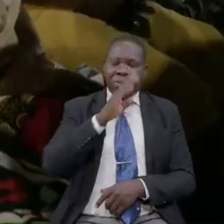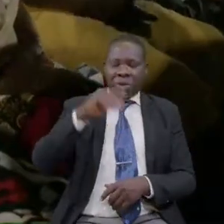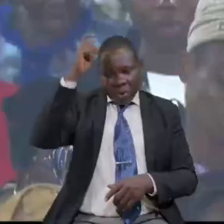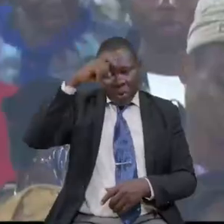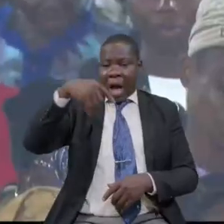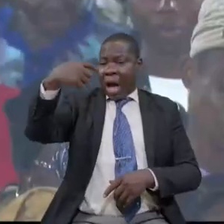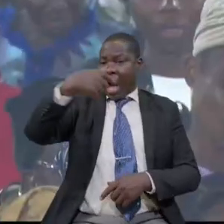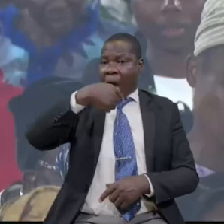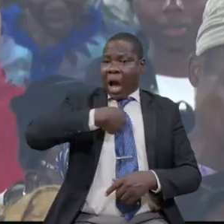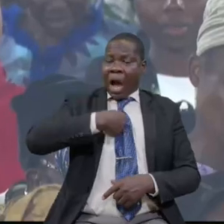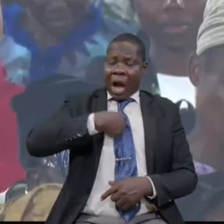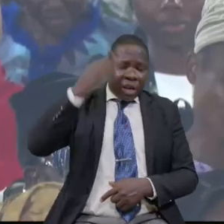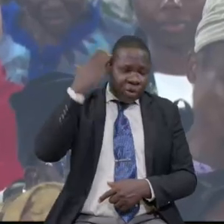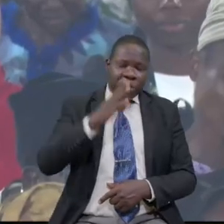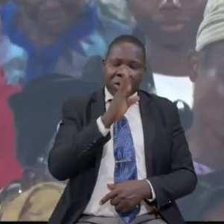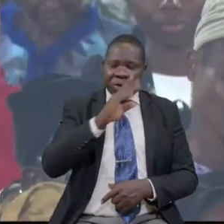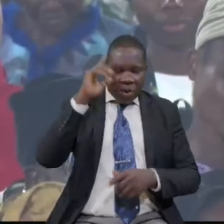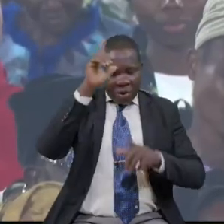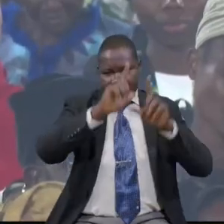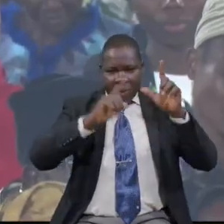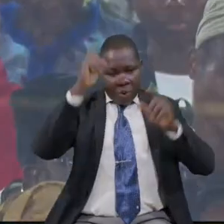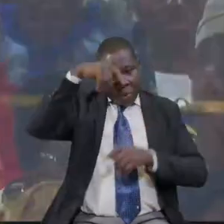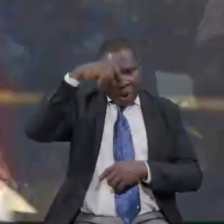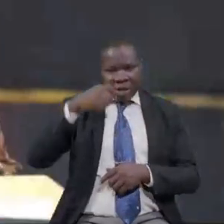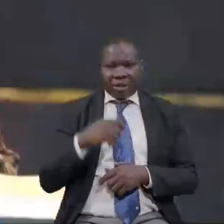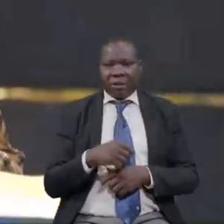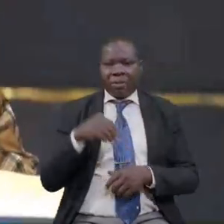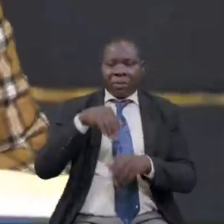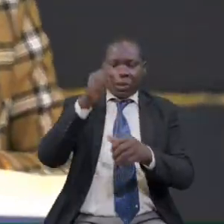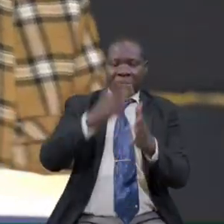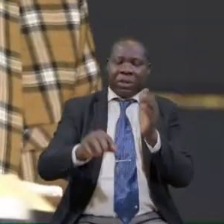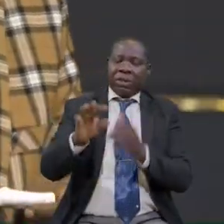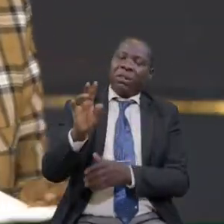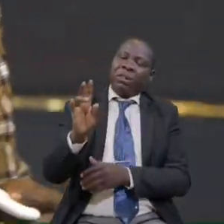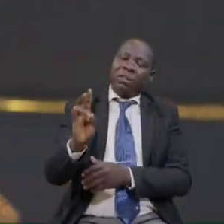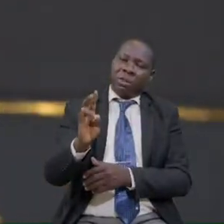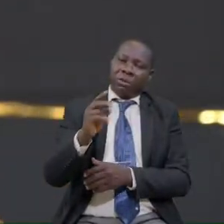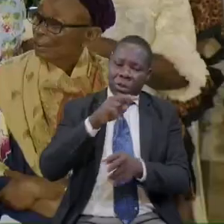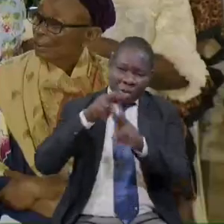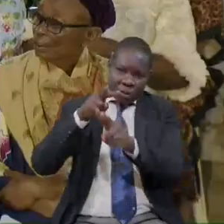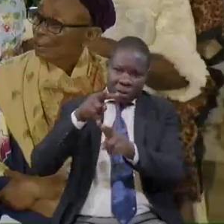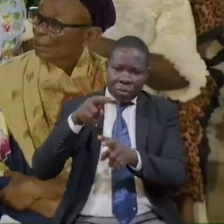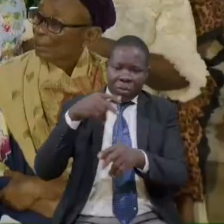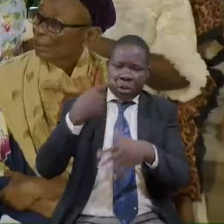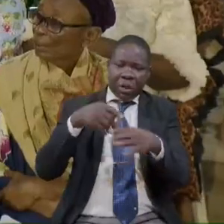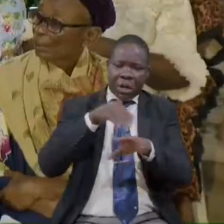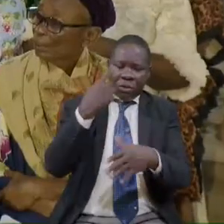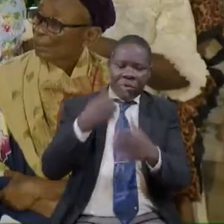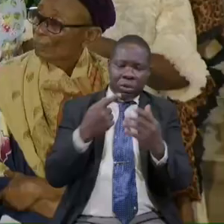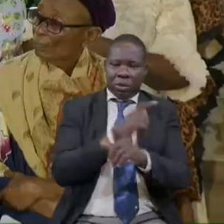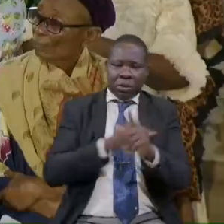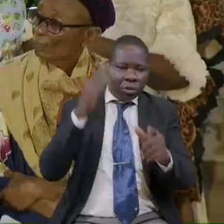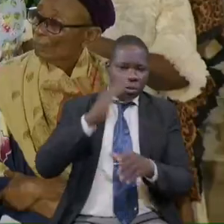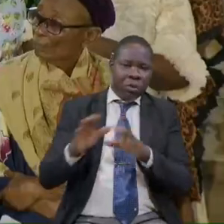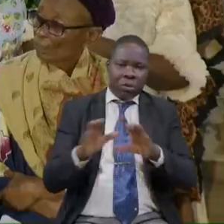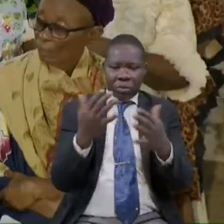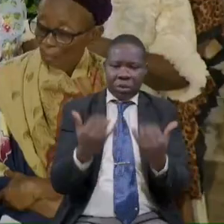deviendrai sage. Voyons le verset 9, ce que le Seigneur fera, il